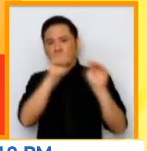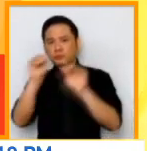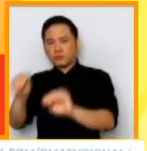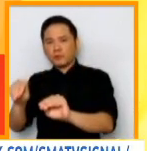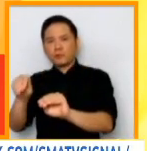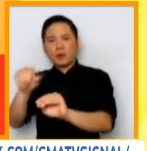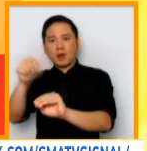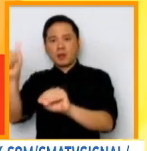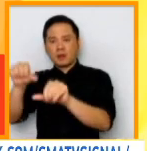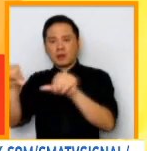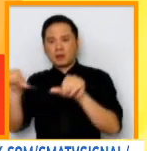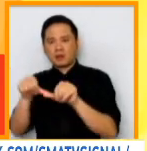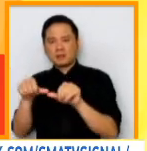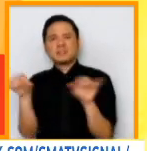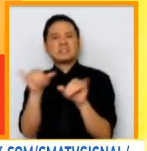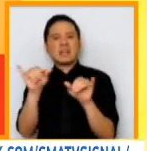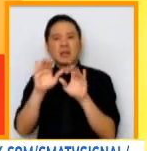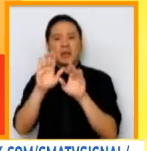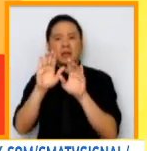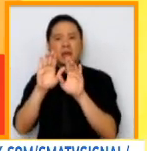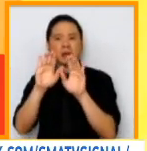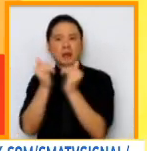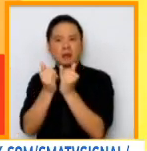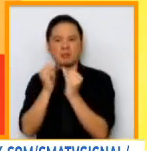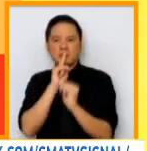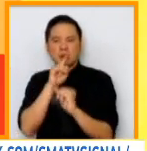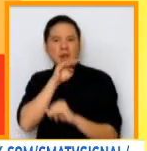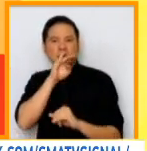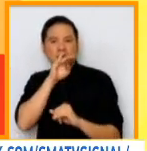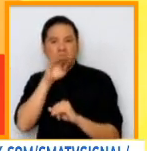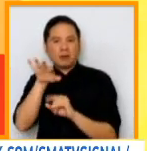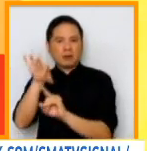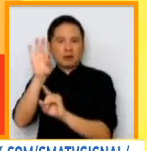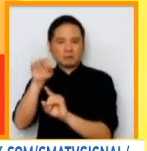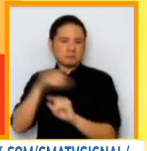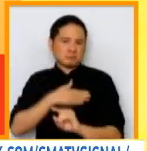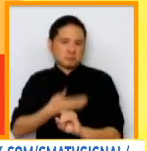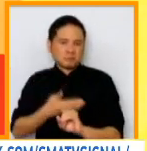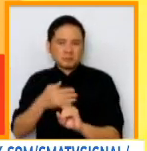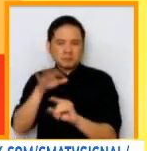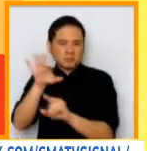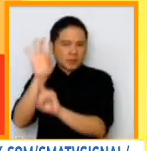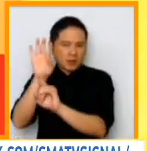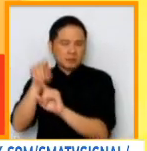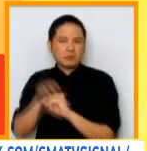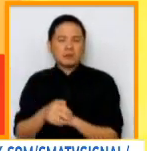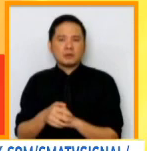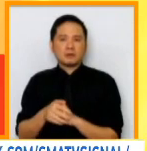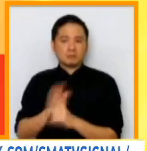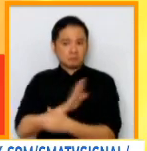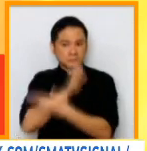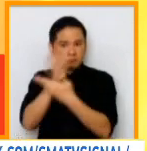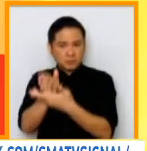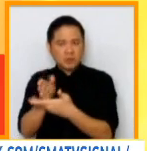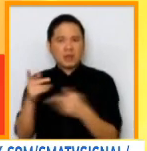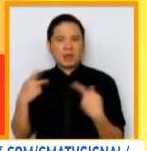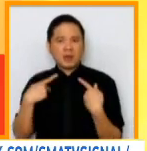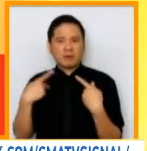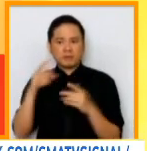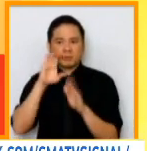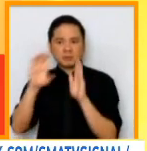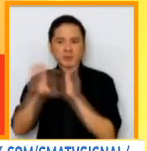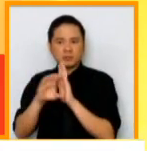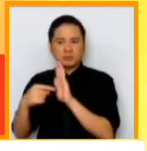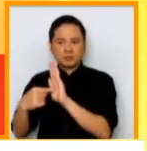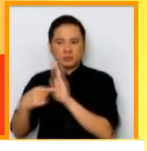medyo mahirap din hanapin, aaminin ko. Pero napunta, na-locate namin sila at may mga litrato nga akong ipinakita, sinare